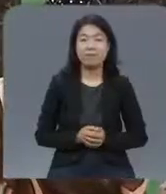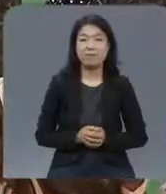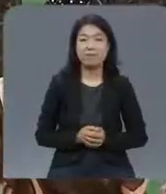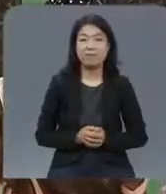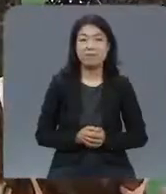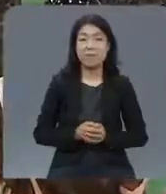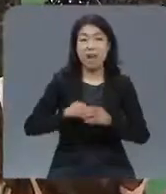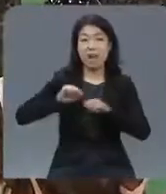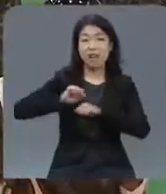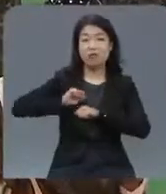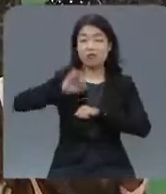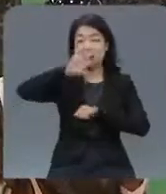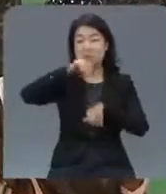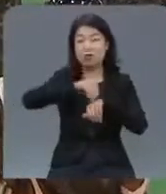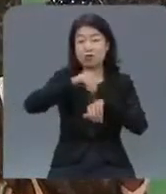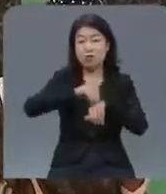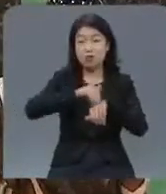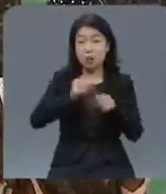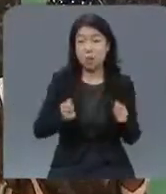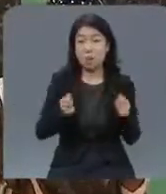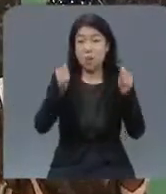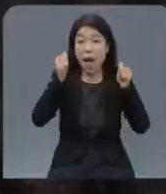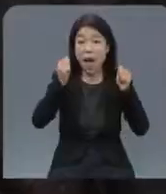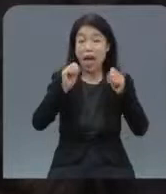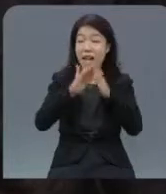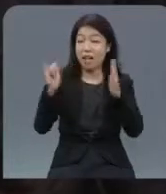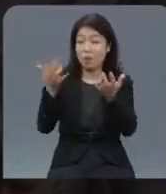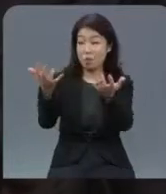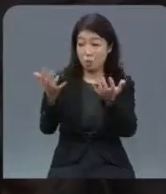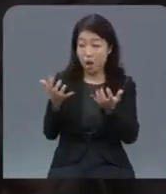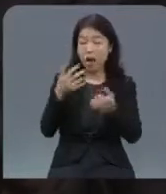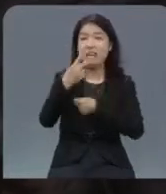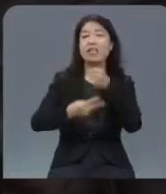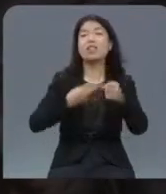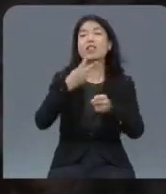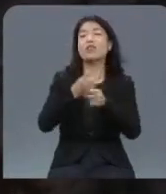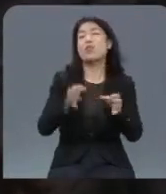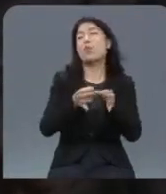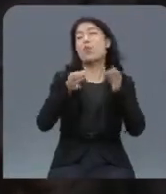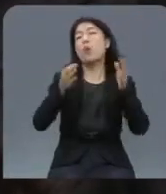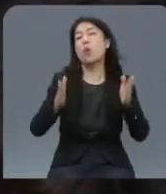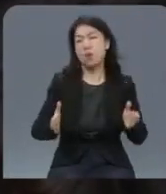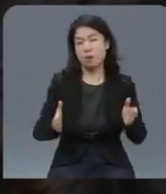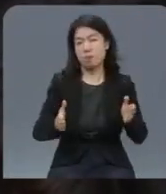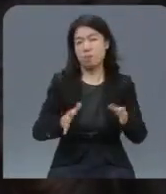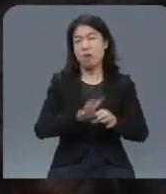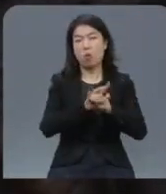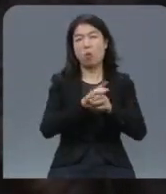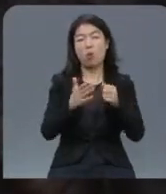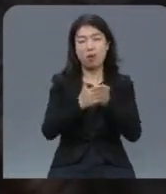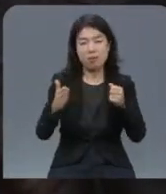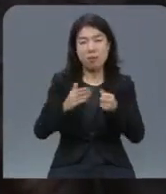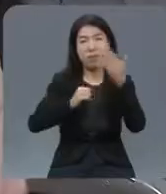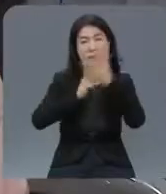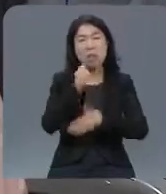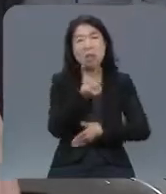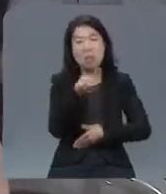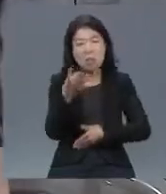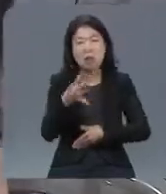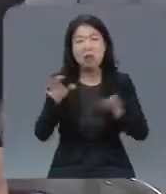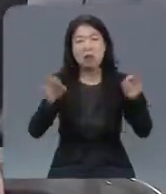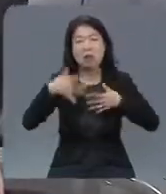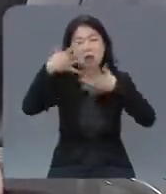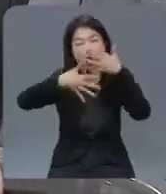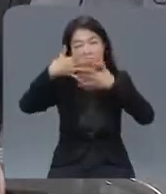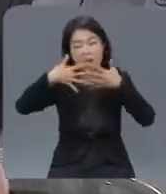수료식 개의 가족이 초대된 건 2년 반 만 입니다 그동안은 코로나 일부 탓에 몇 장의 사진과 짧은 영상으로만 고된